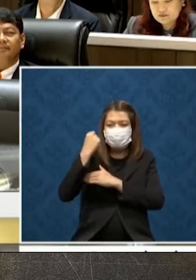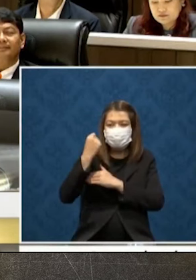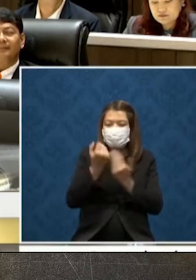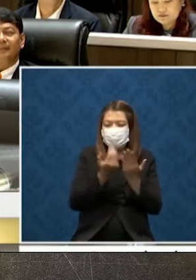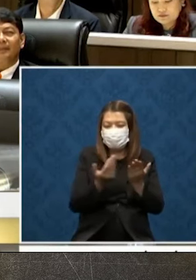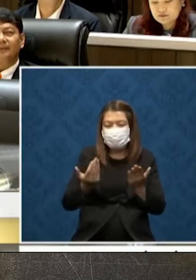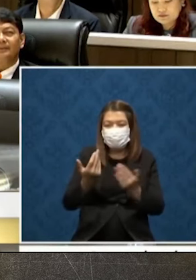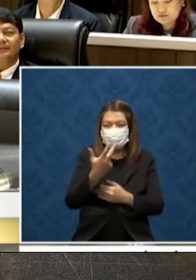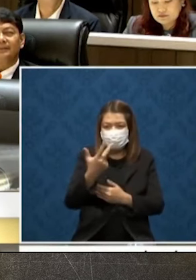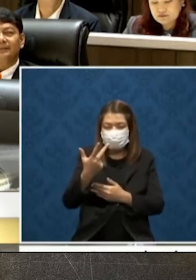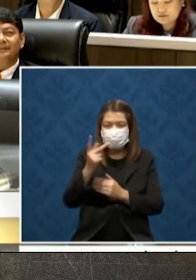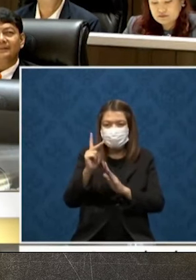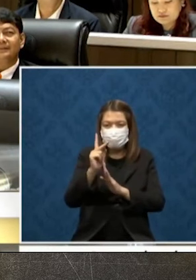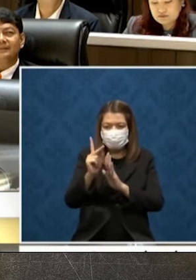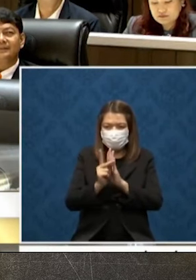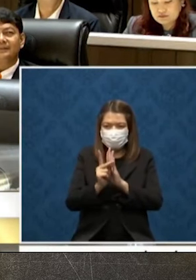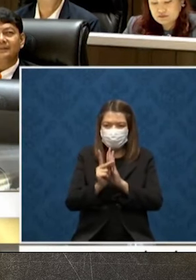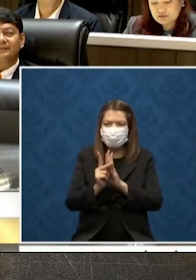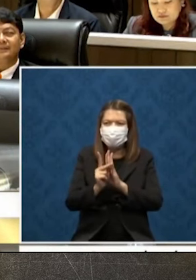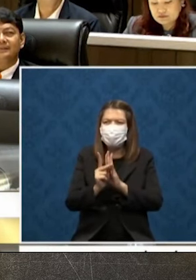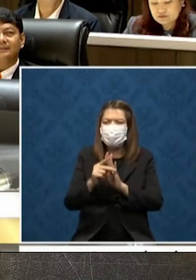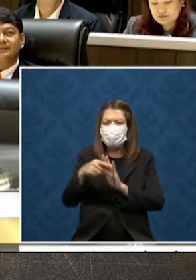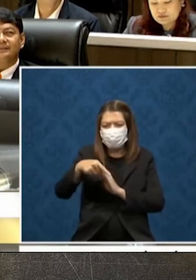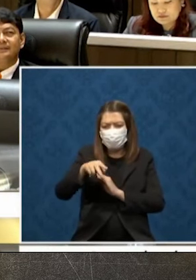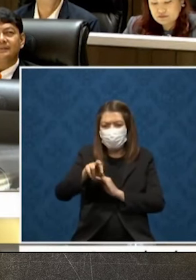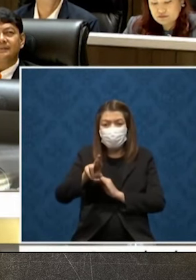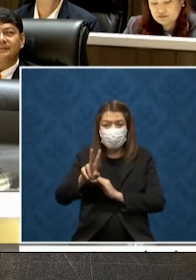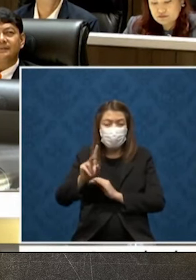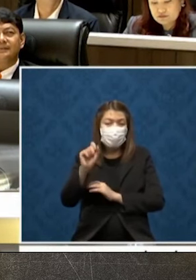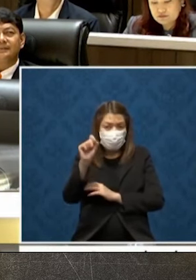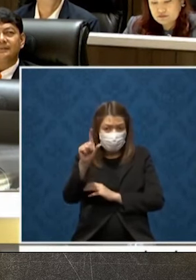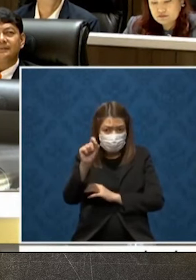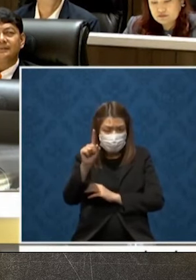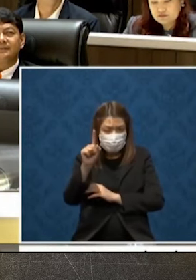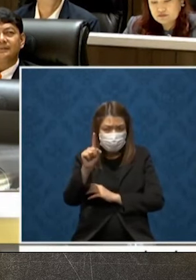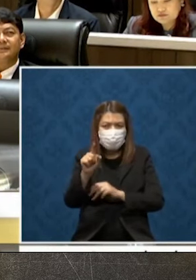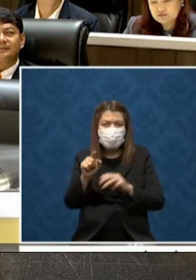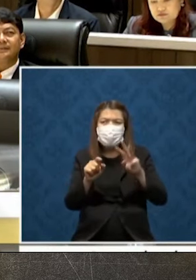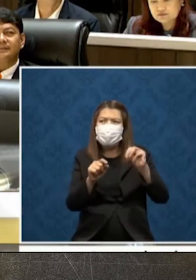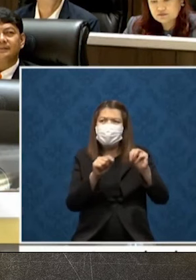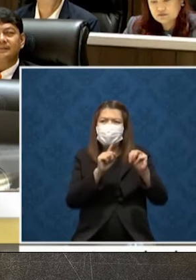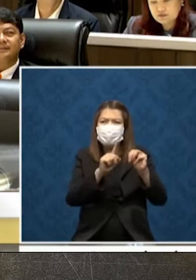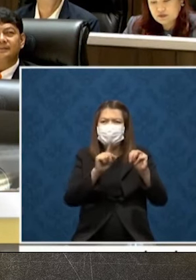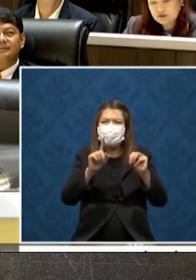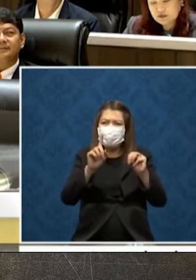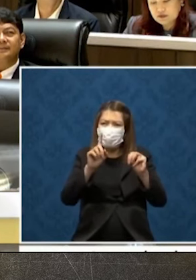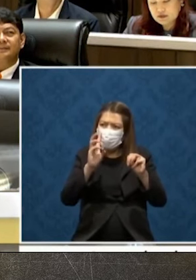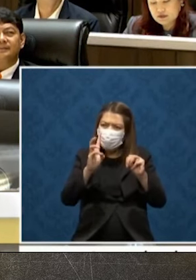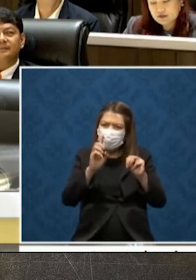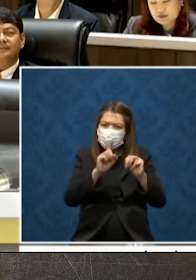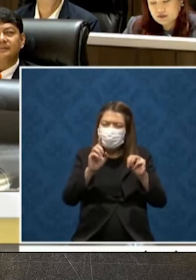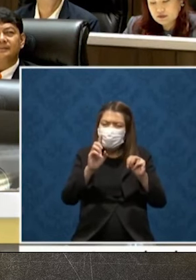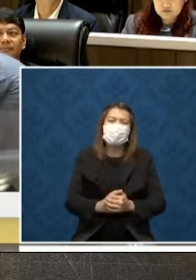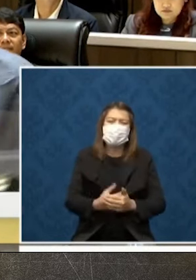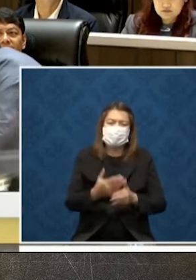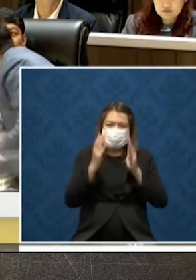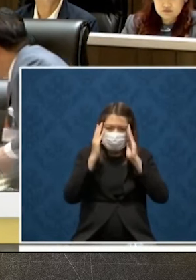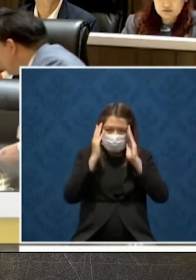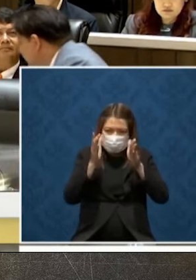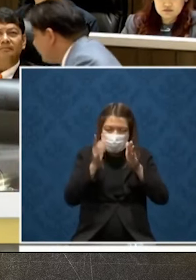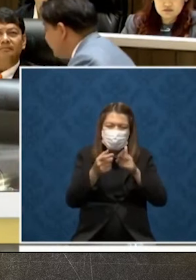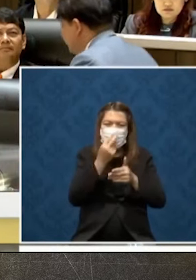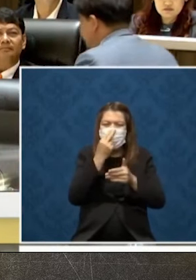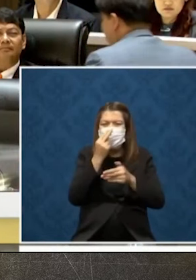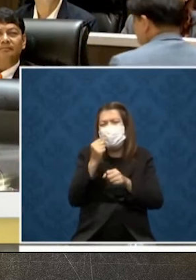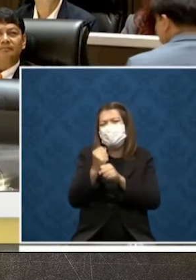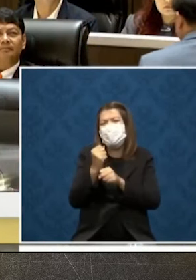ฉบับคือกฎอัยการศึกพรก.ฉุกเฉินและกฎหมายความมั่นคงมาตรา 11612พรบ.คอมพิวเตอร์ต้องออก